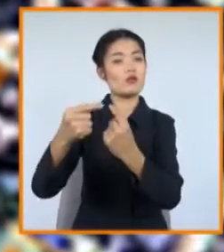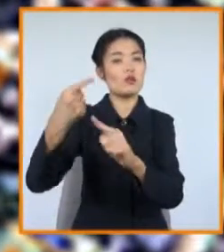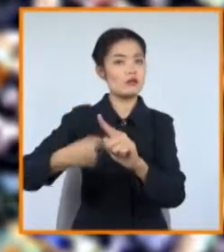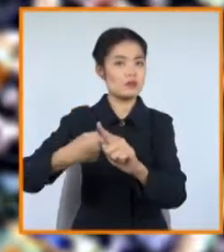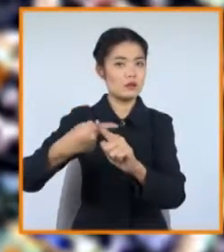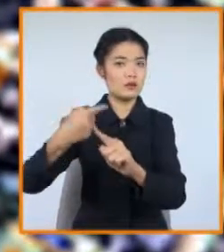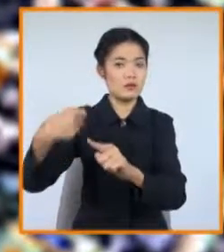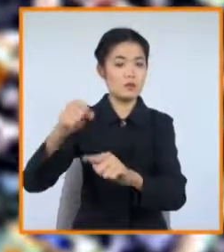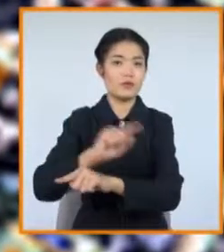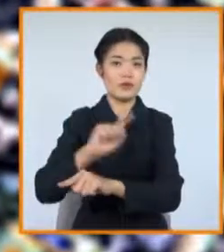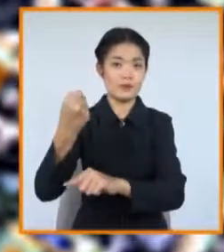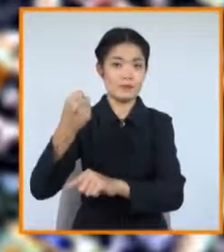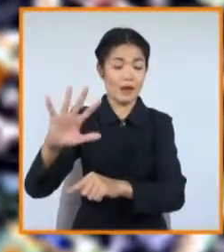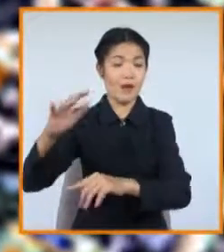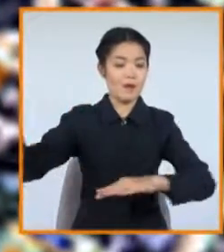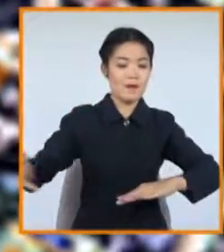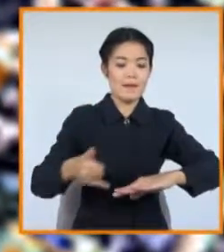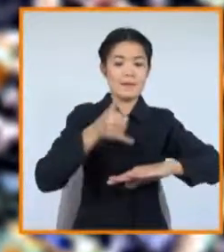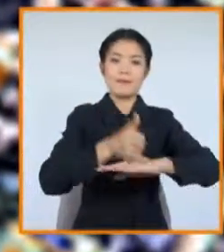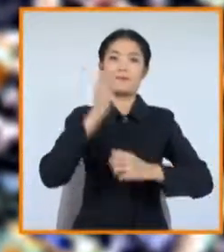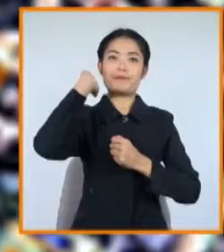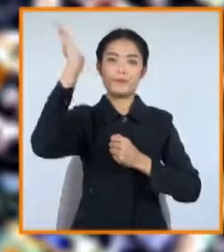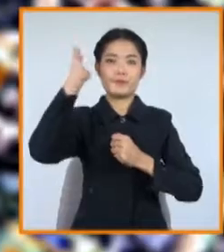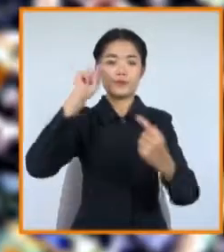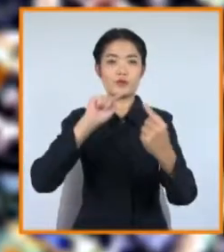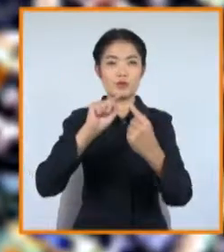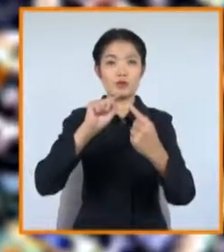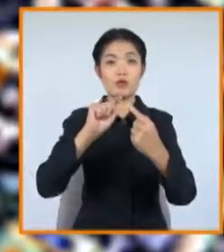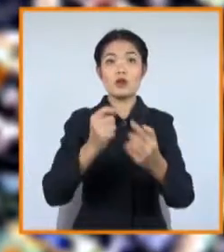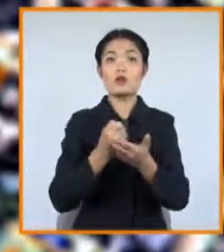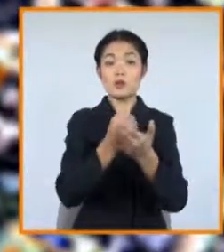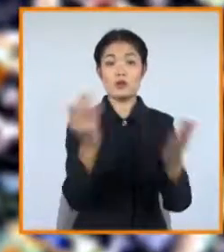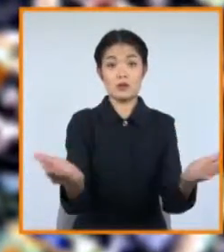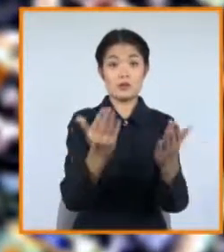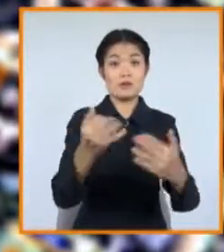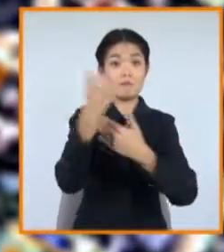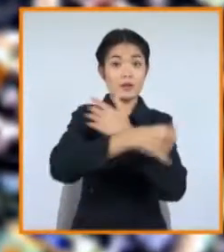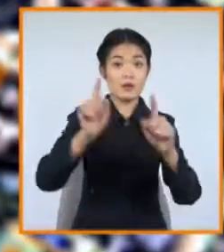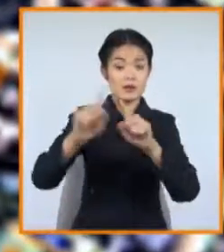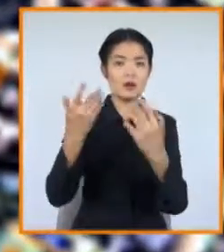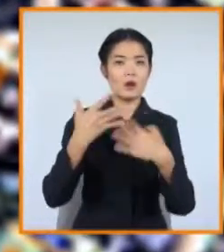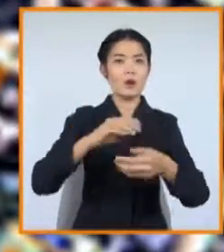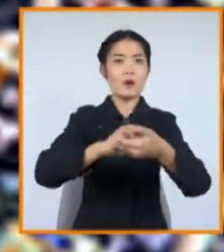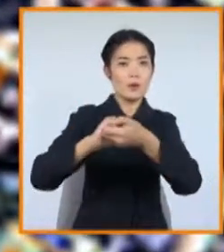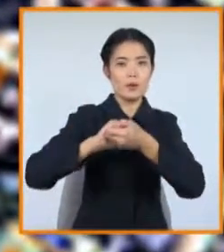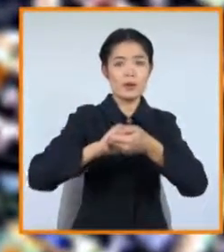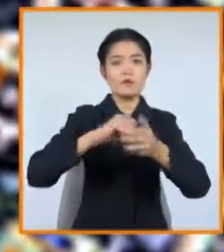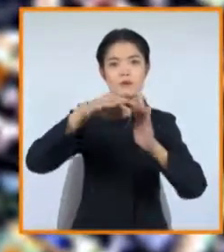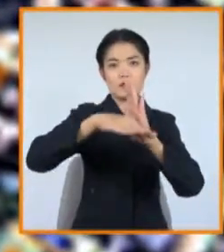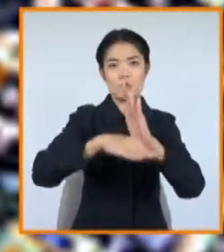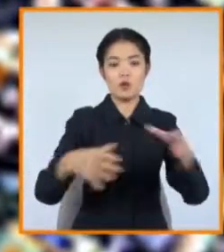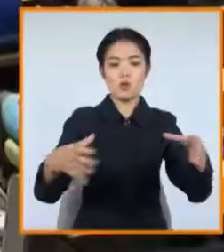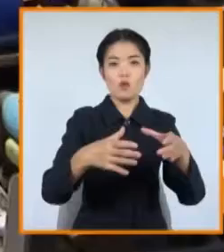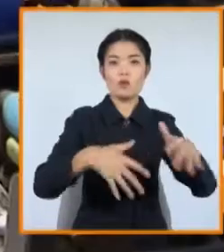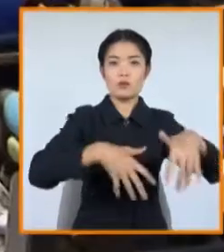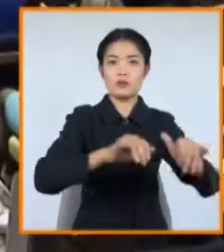ซึ่งได้ขึ้นกล่าวบนเวทีสุดยอดผู้นำด้านผู้ลี้ภัยผลักดันทุกชาติที่มีส่วนในการร่วมกำหนดนโยบายผู้อพย